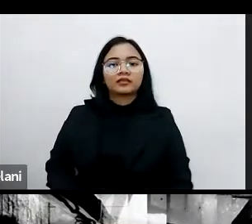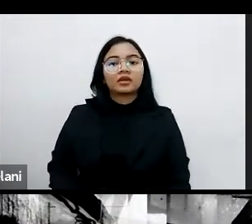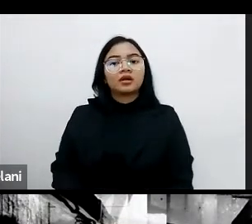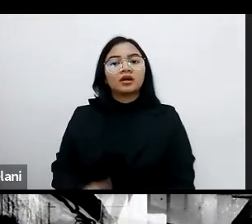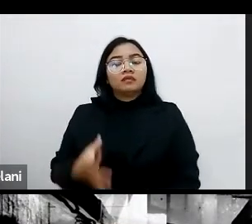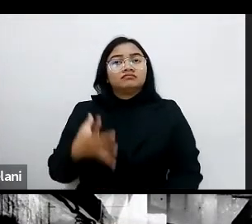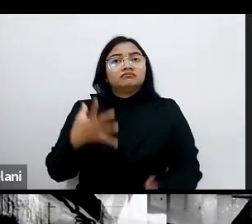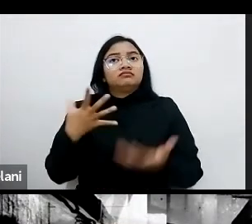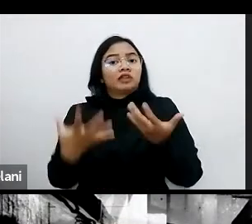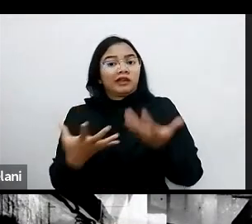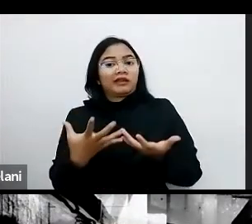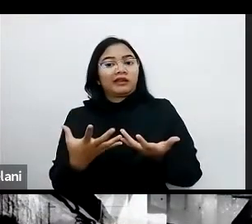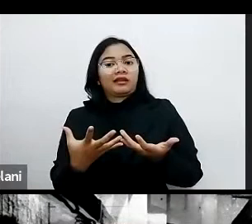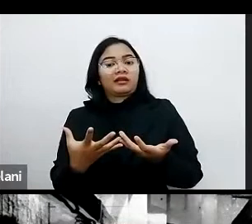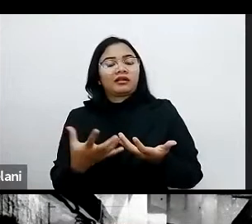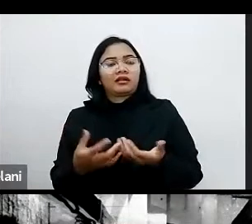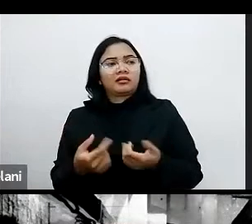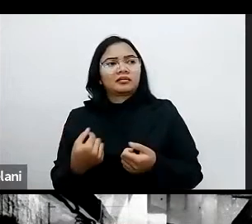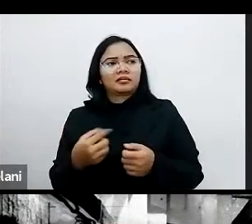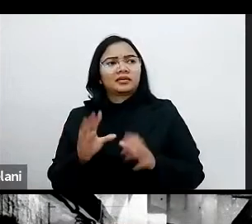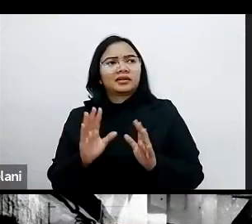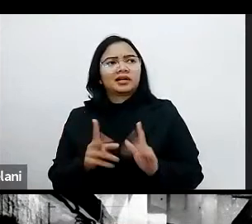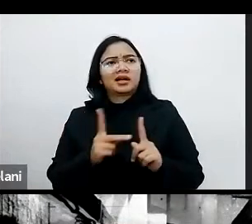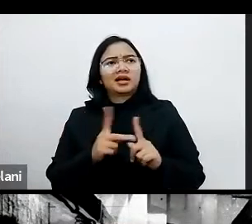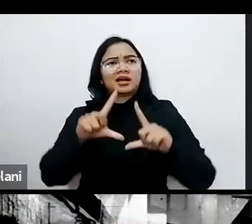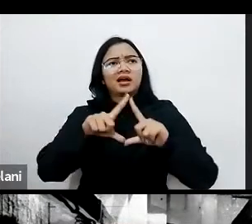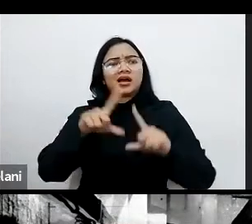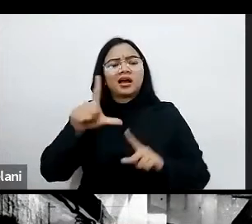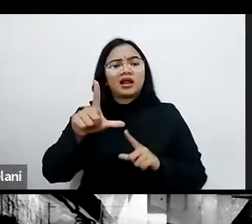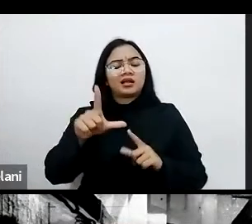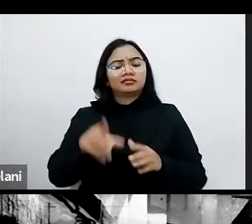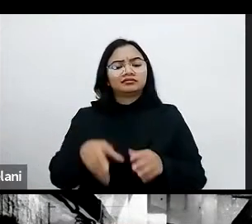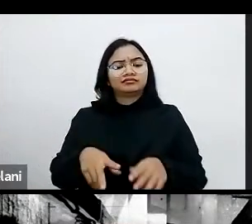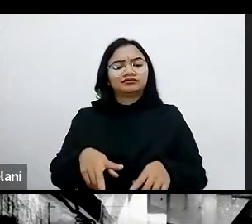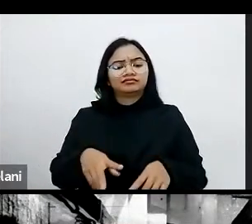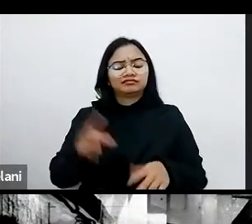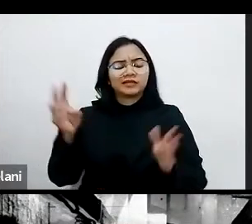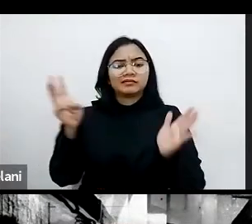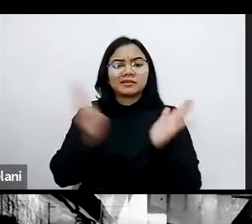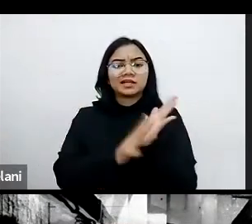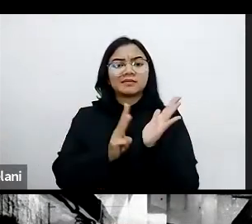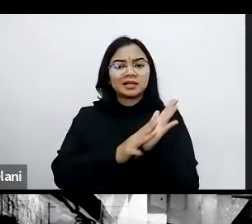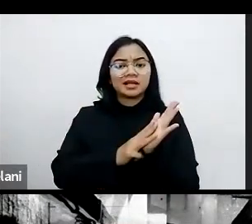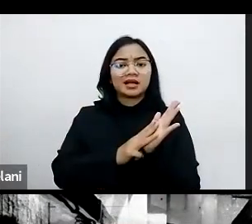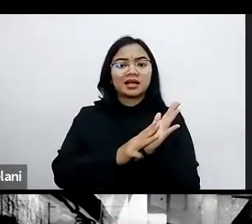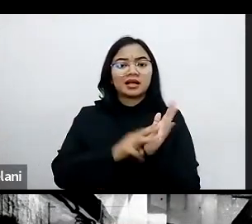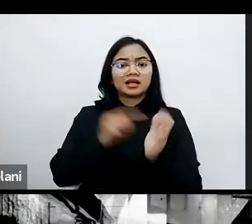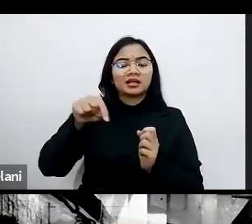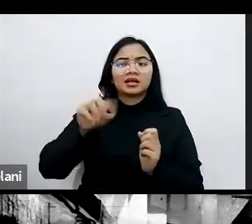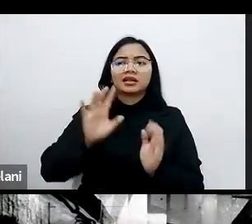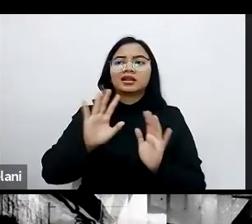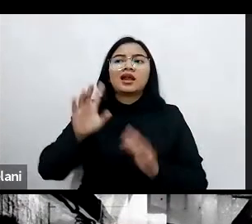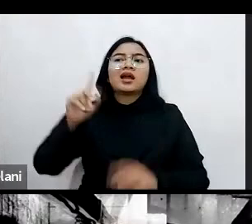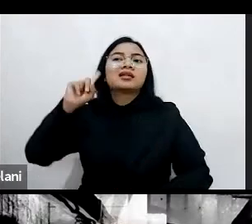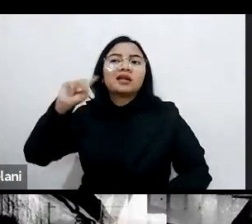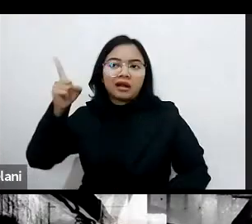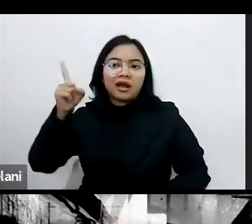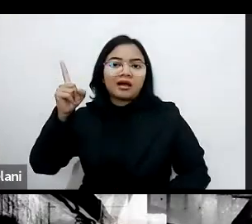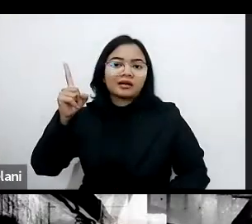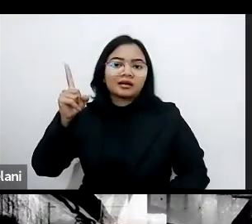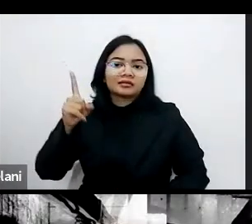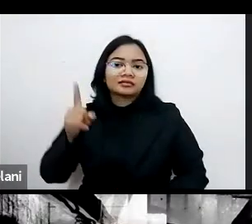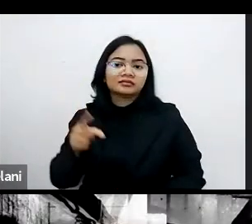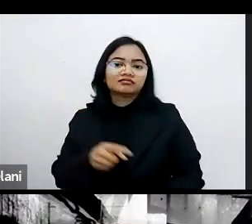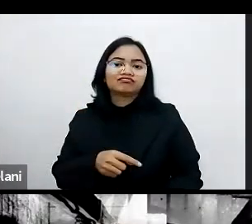mungkin gitu. Tapi yang hal-hal yang kasus-kasus secara ini kan sejauh ini juga tidak terdengar kan, tidak terdengar persoalan tersebut